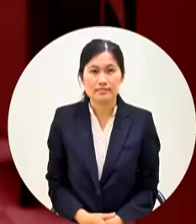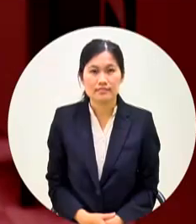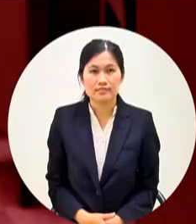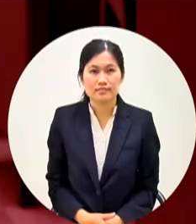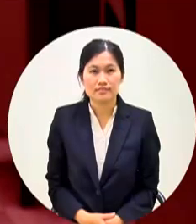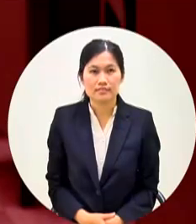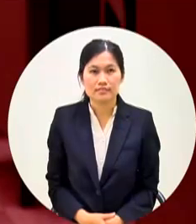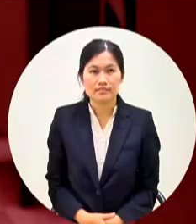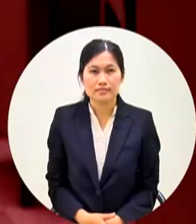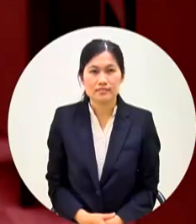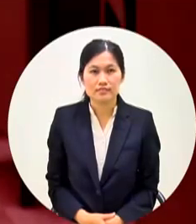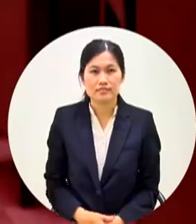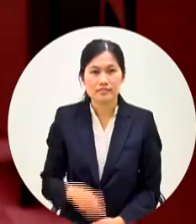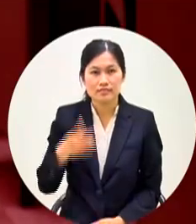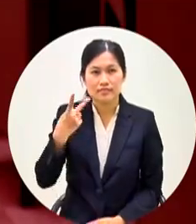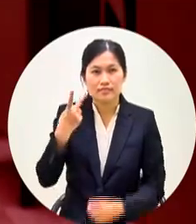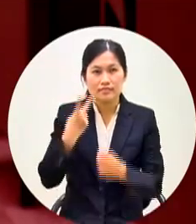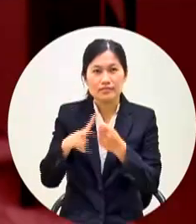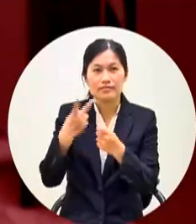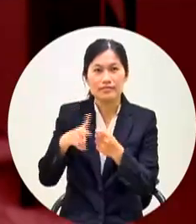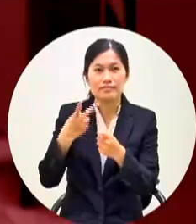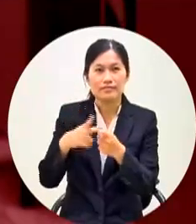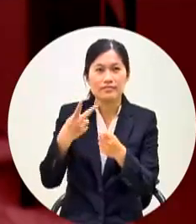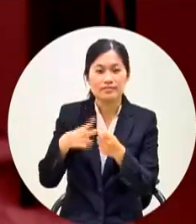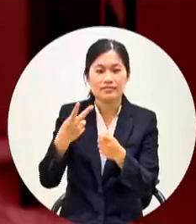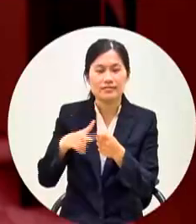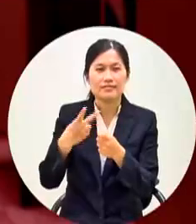来，再两分钟了。啊，